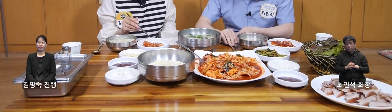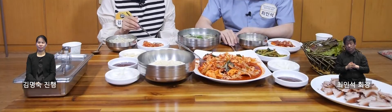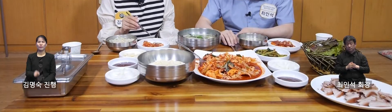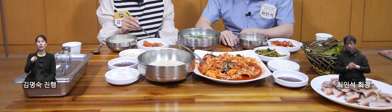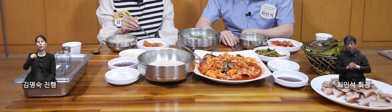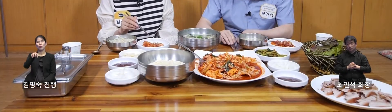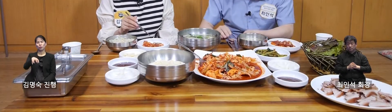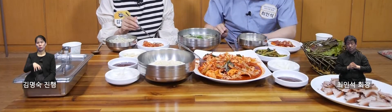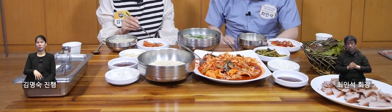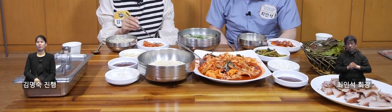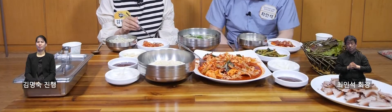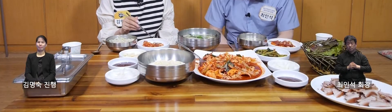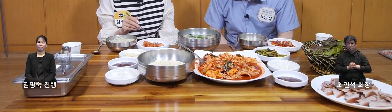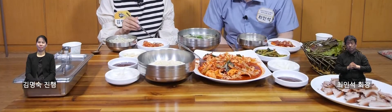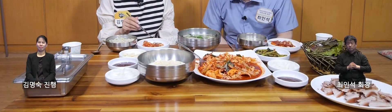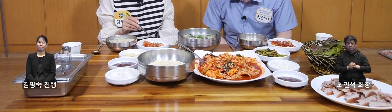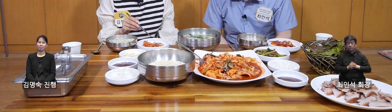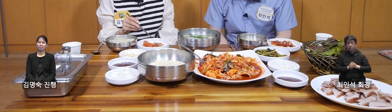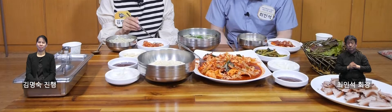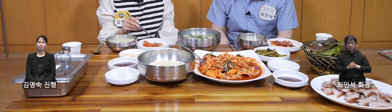여기는요,